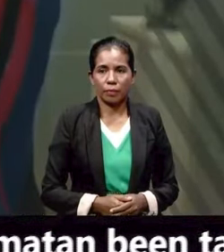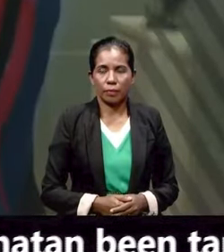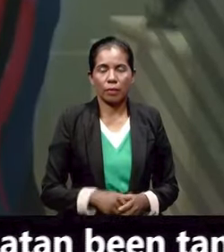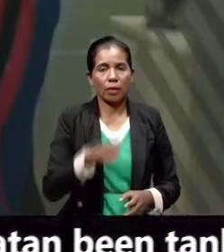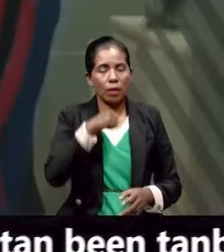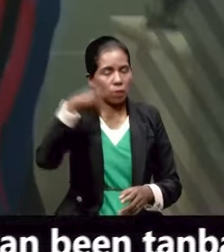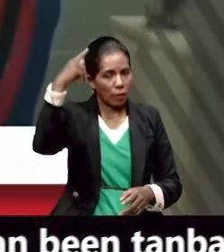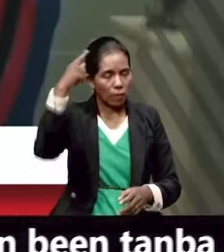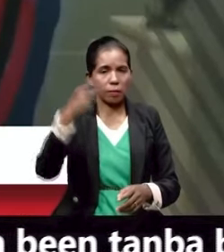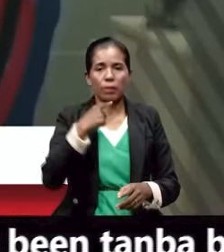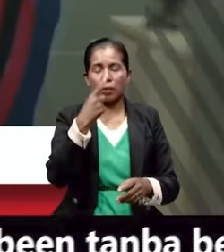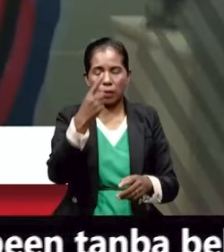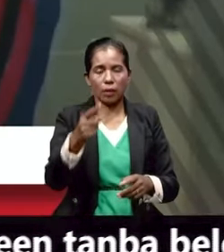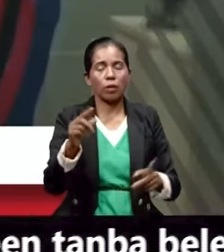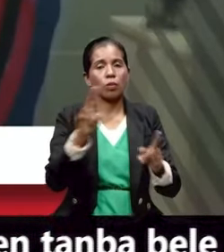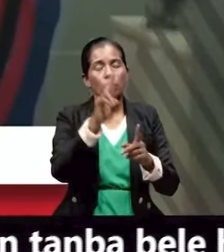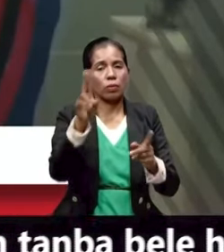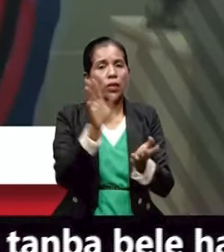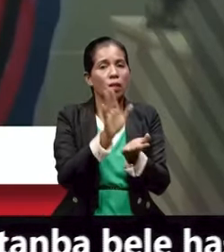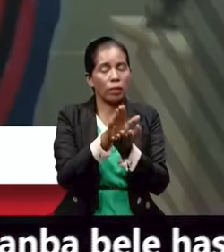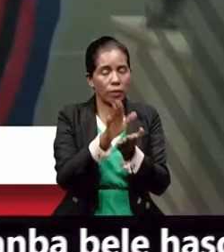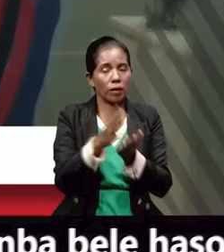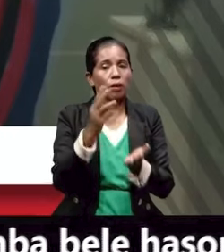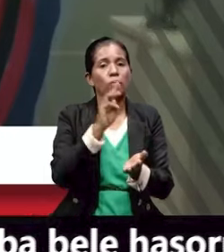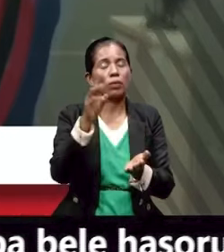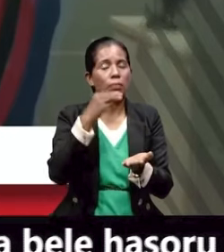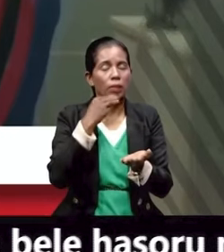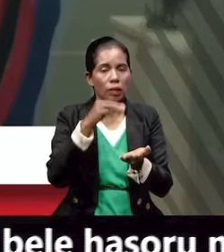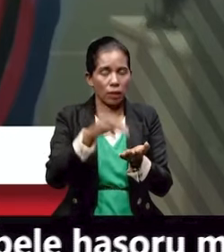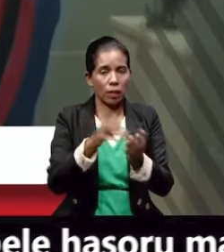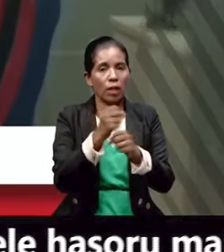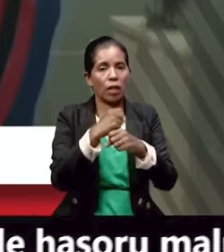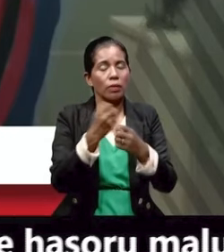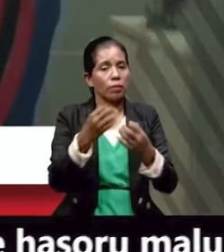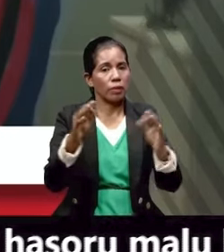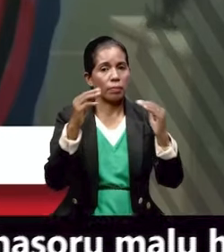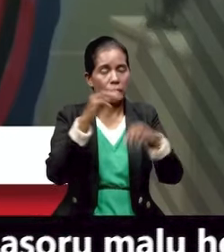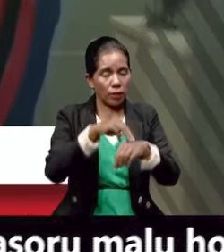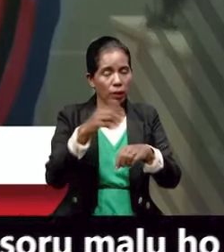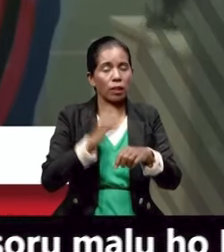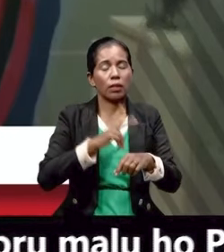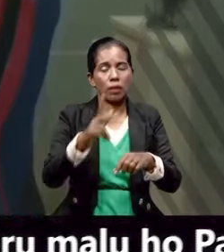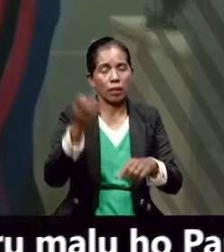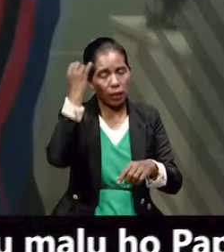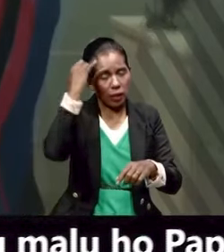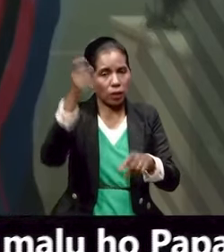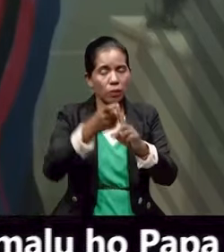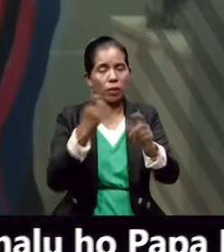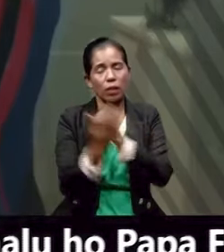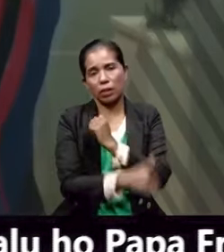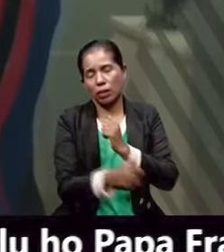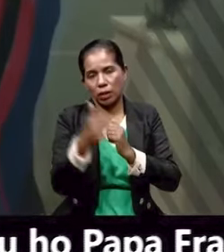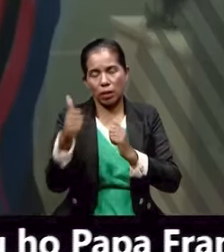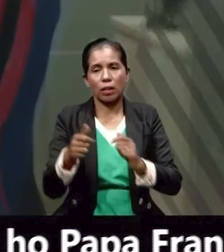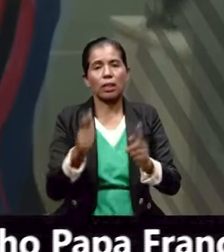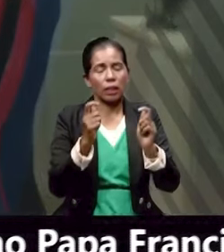Papa Francisco hateten termu Lafaek nebe usa ya ninia mensajen bainhira remata Misa ya Tasi-Tolu refere ba ideia sira husi rai-liur nebe